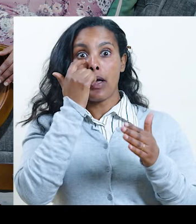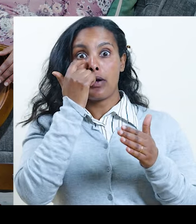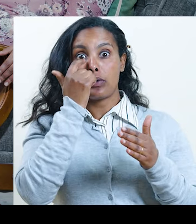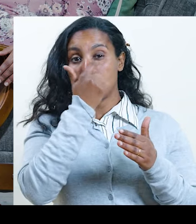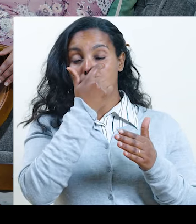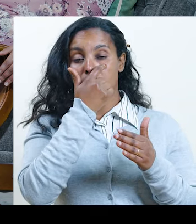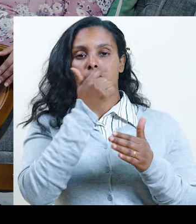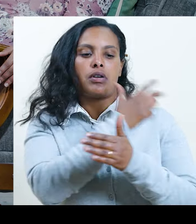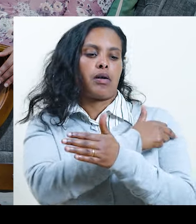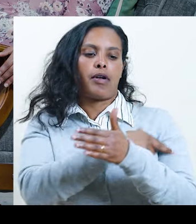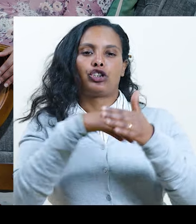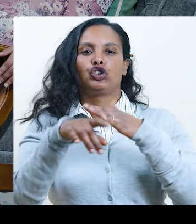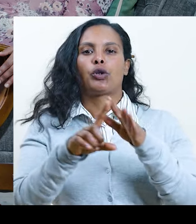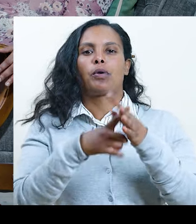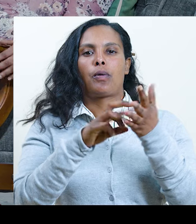ጀመርኩኝ አብሬ እያስኬድኩት